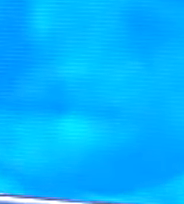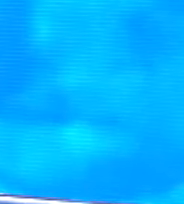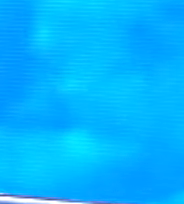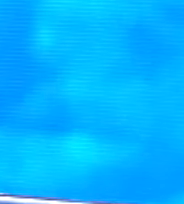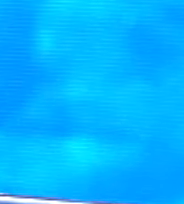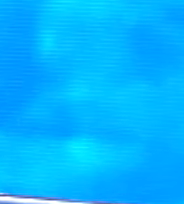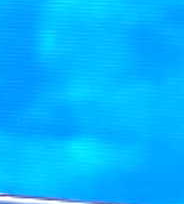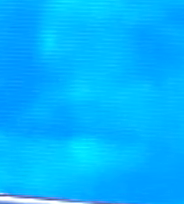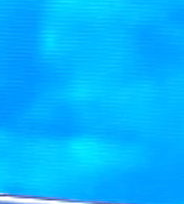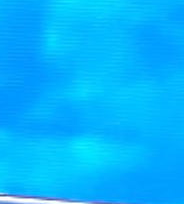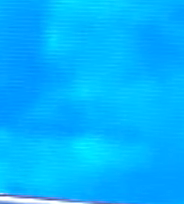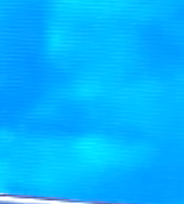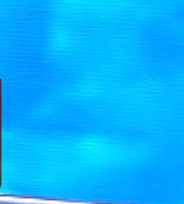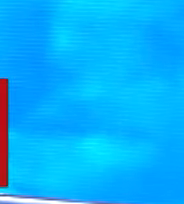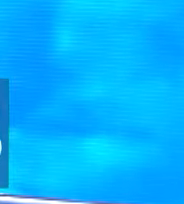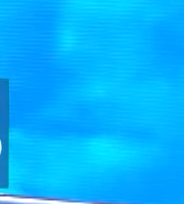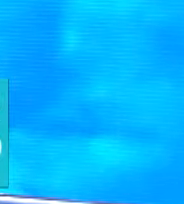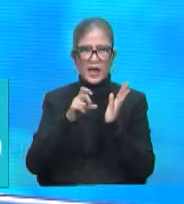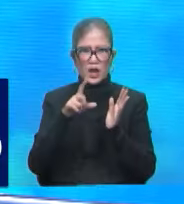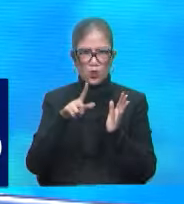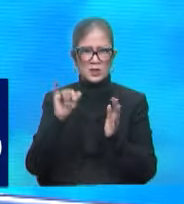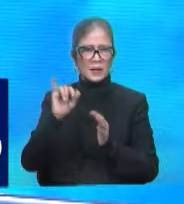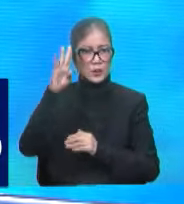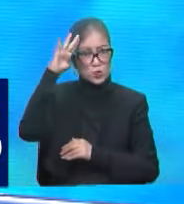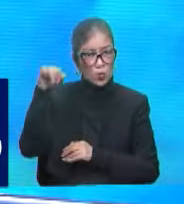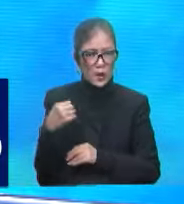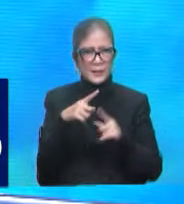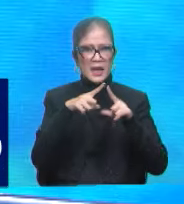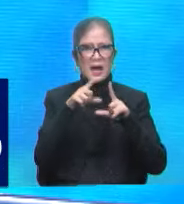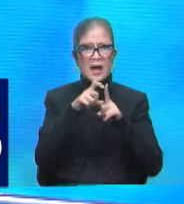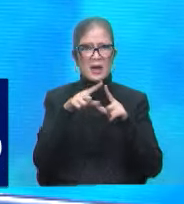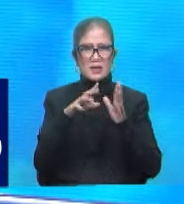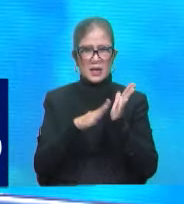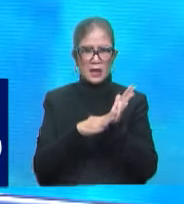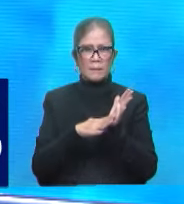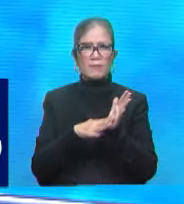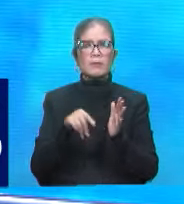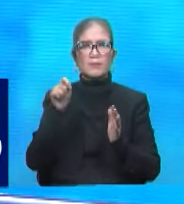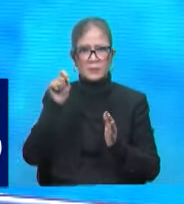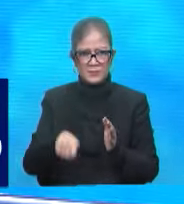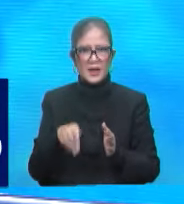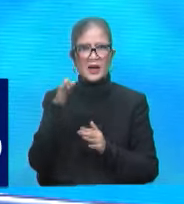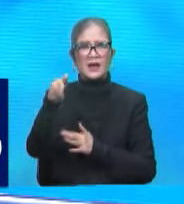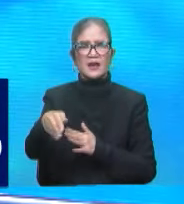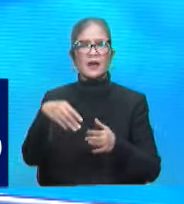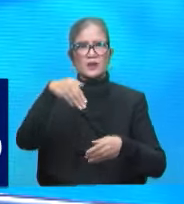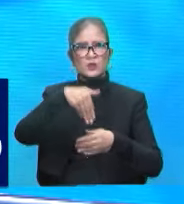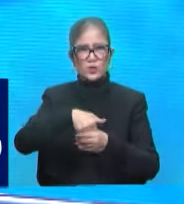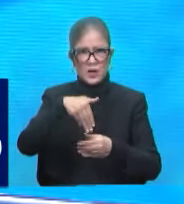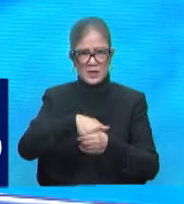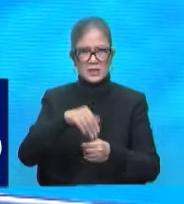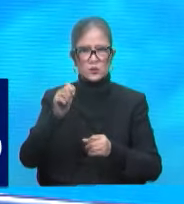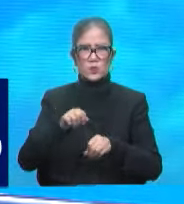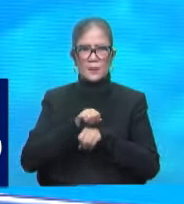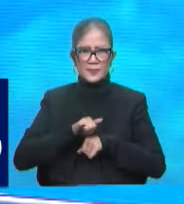pemirsa pedangdut Inul Daratista bersama dengan suaminya Adam Suseno tak mau ketinggalan untuk menggunakan hak pilihnya di